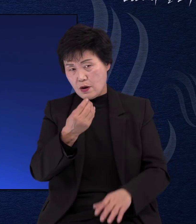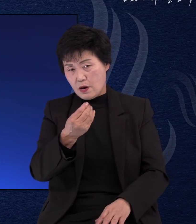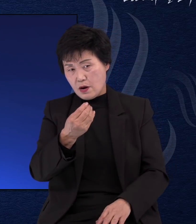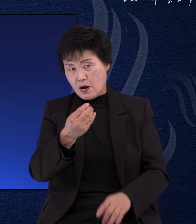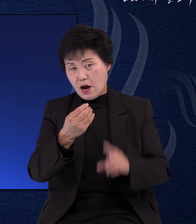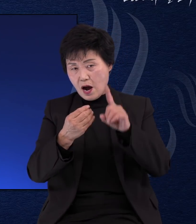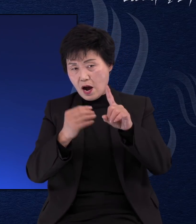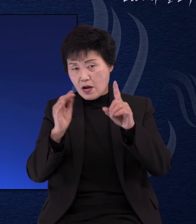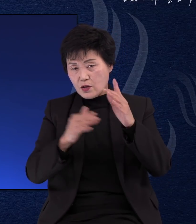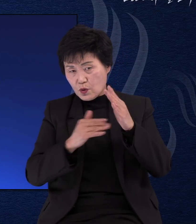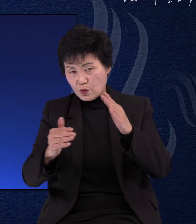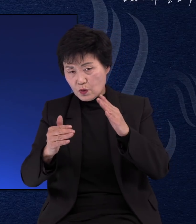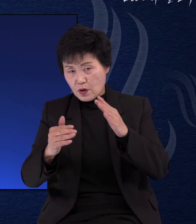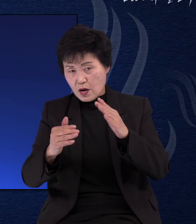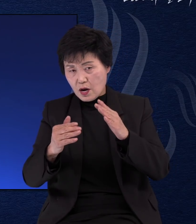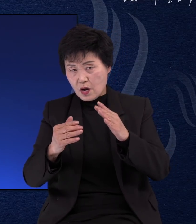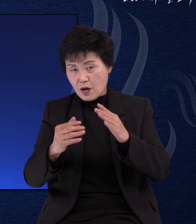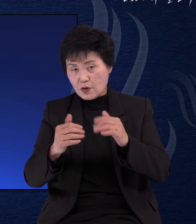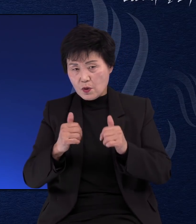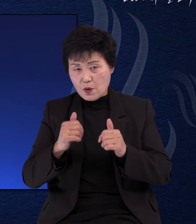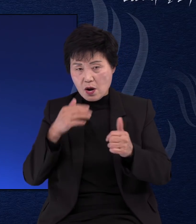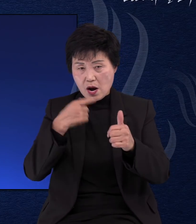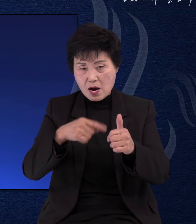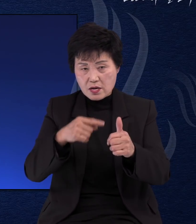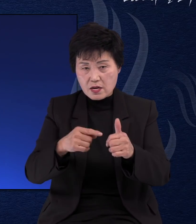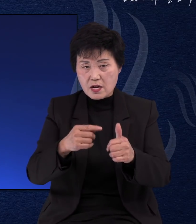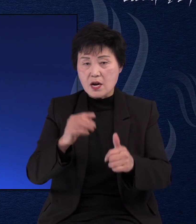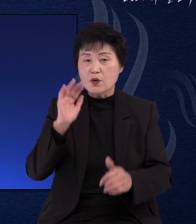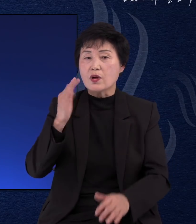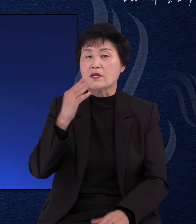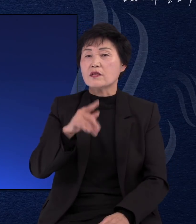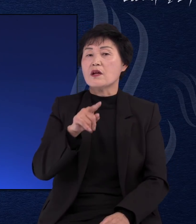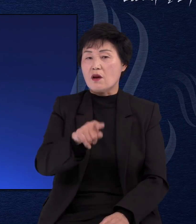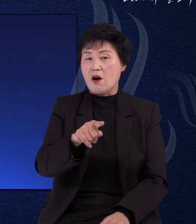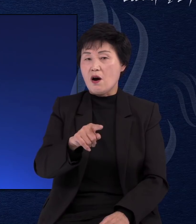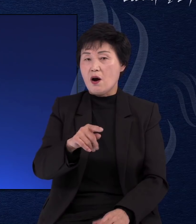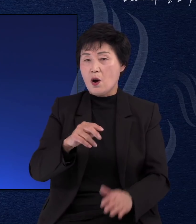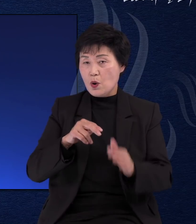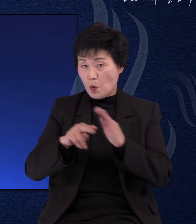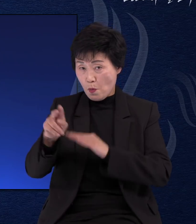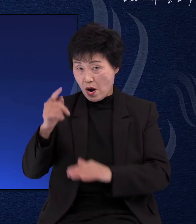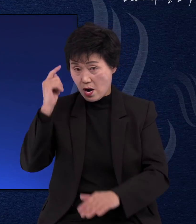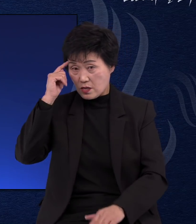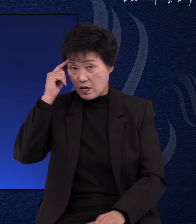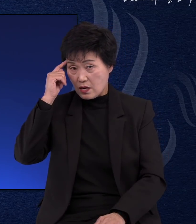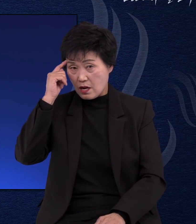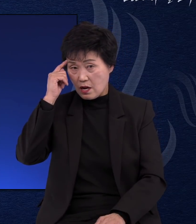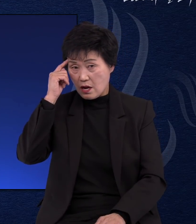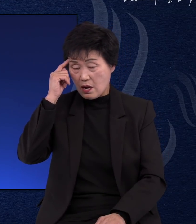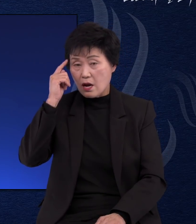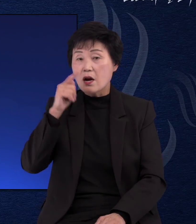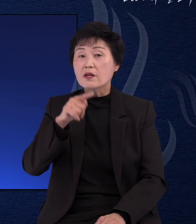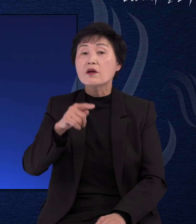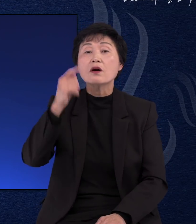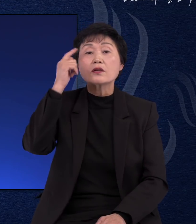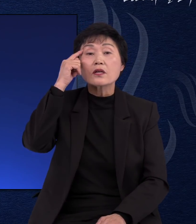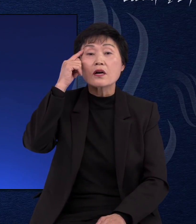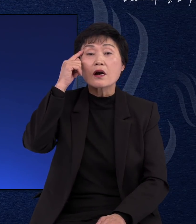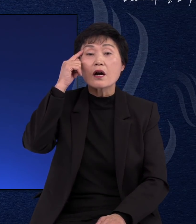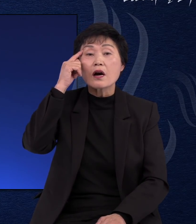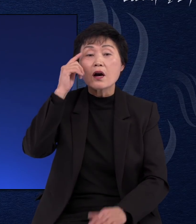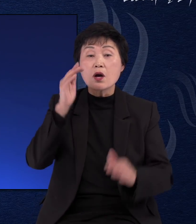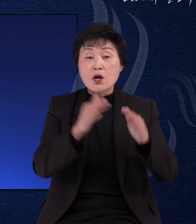목숨 걸어야 되는 너는 도망을 가려고 생각하고 있으니 네 생각에는 누구 수준이 높냐 그러시는